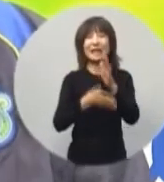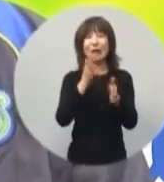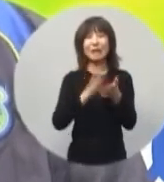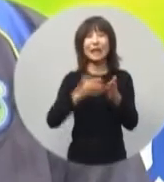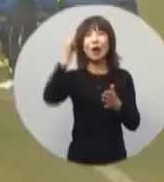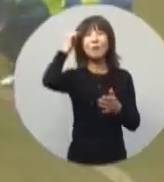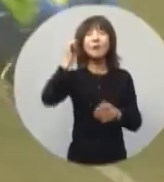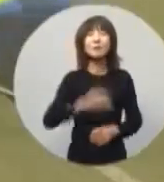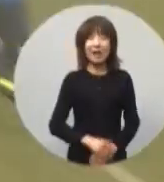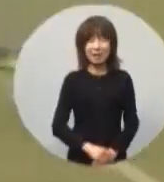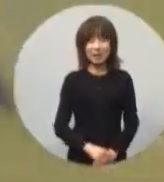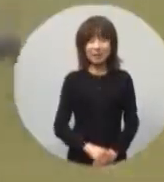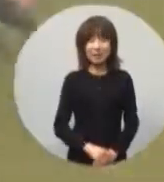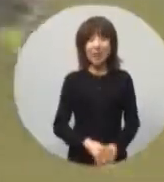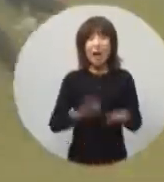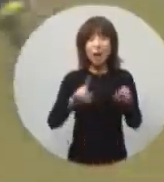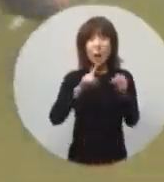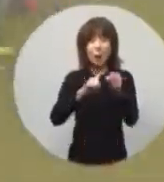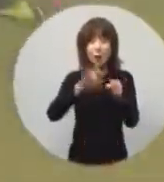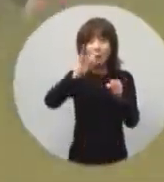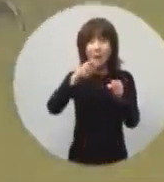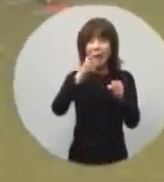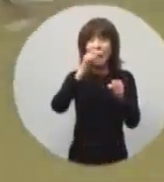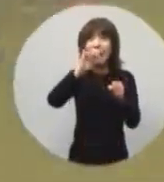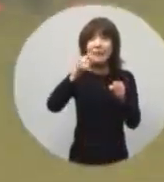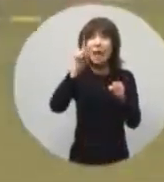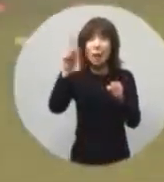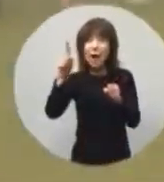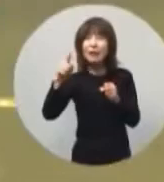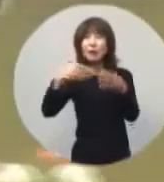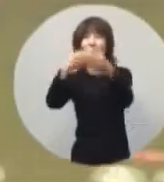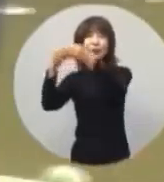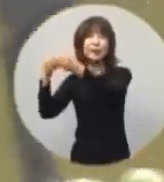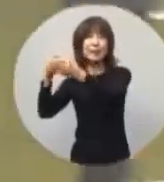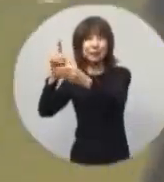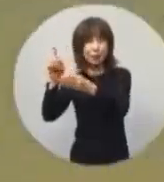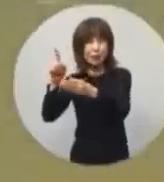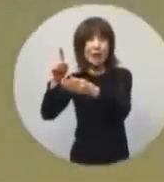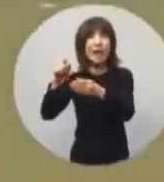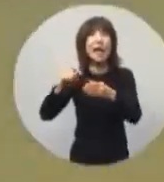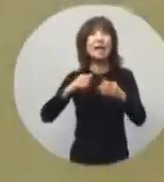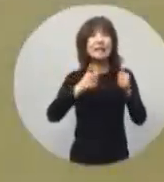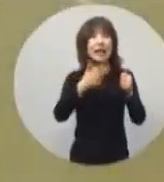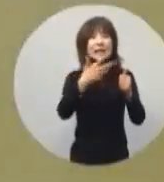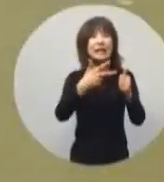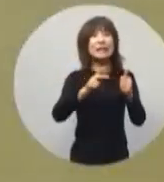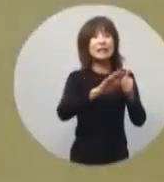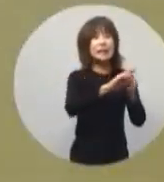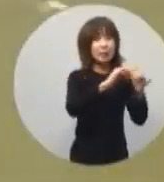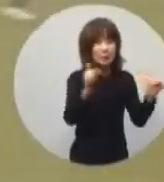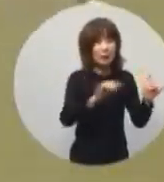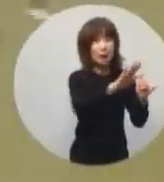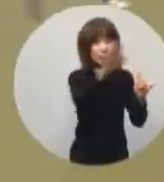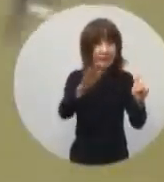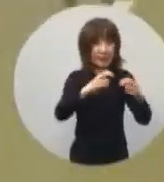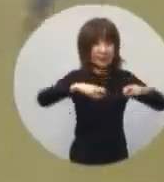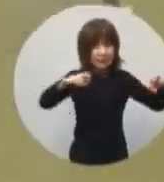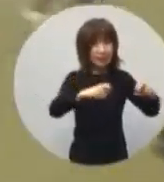。今年は J1 というリーグですけれども、本当に茅ヶ崎の市民の皆様にスタジアムに来てもらって